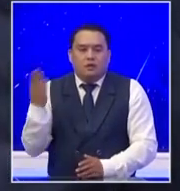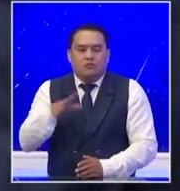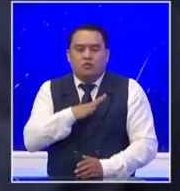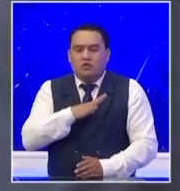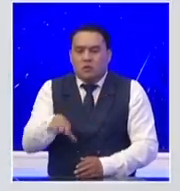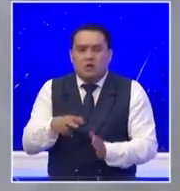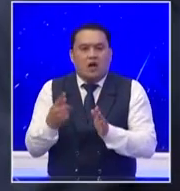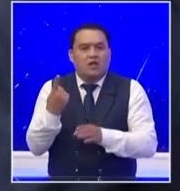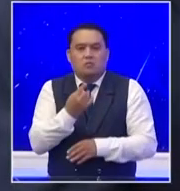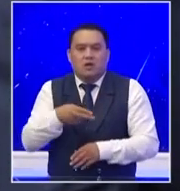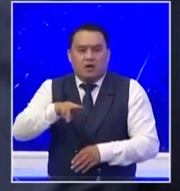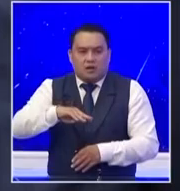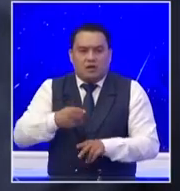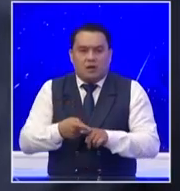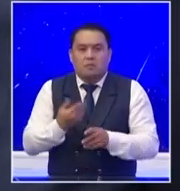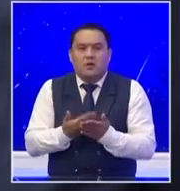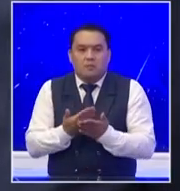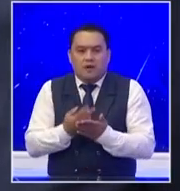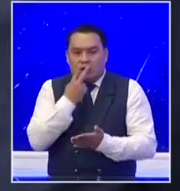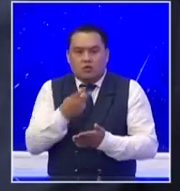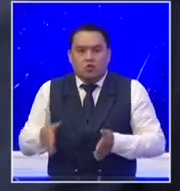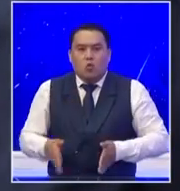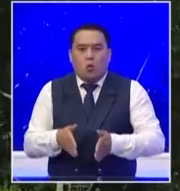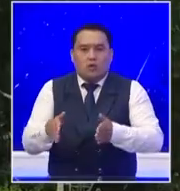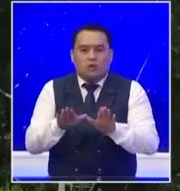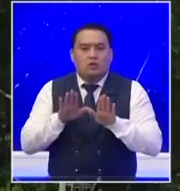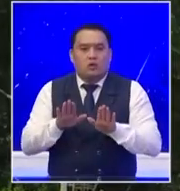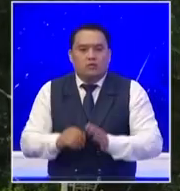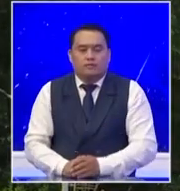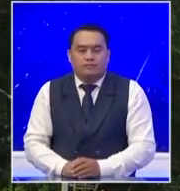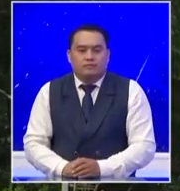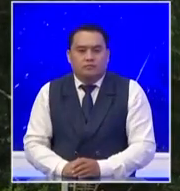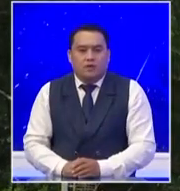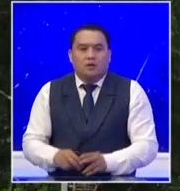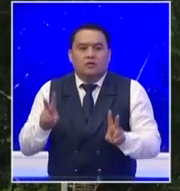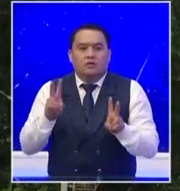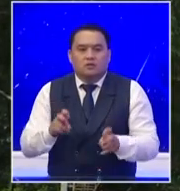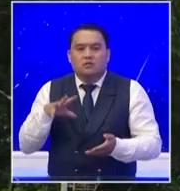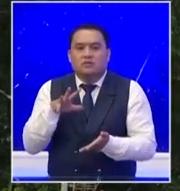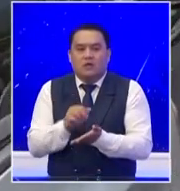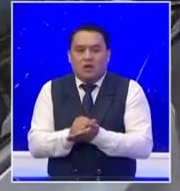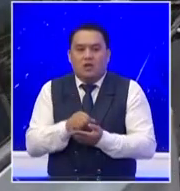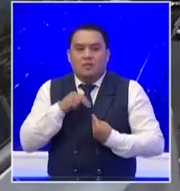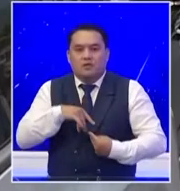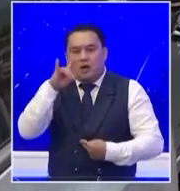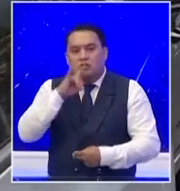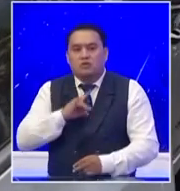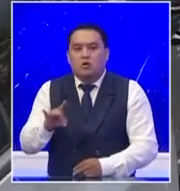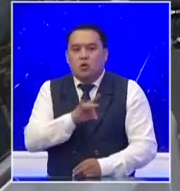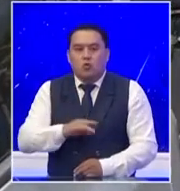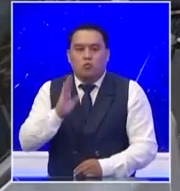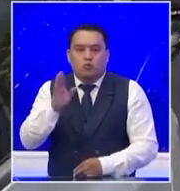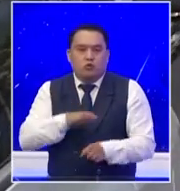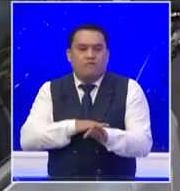1,8 миллиард вот представь, только жолға. Всего в рамках дорожной карты занятости в Ембекши-Казахском районе